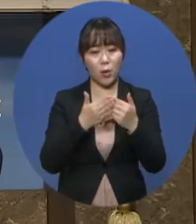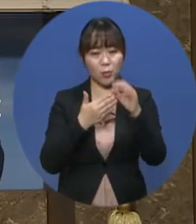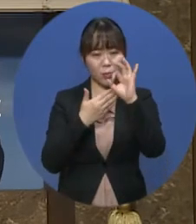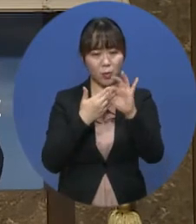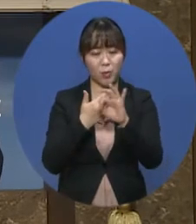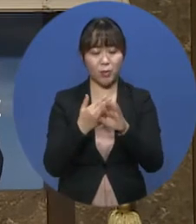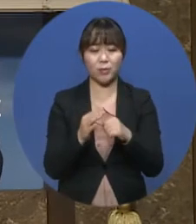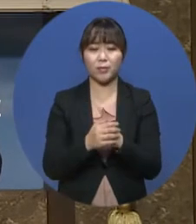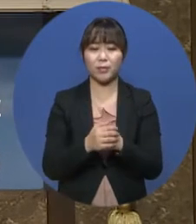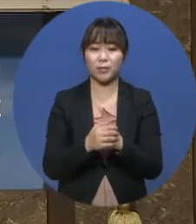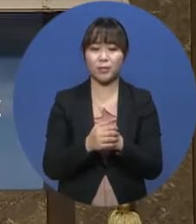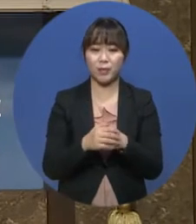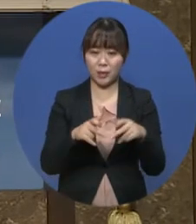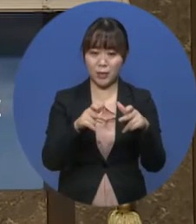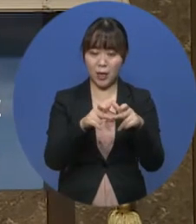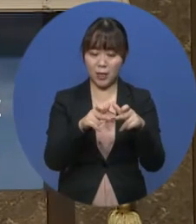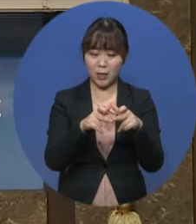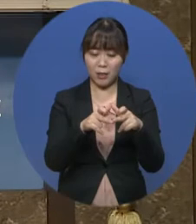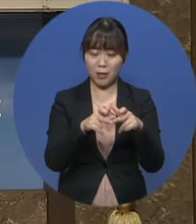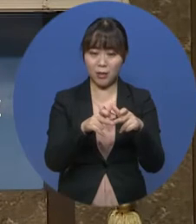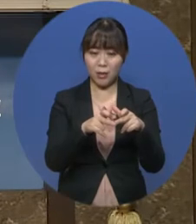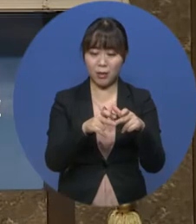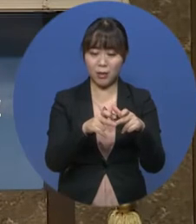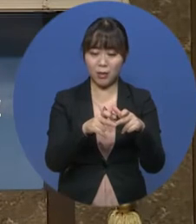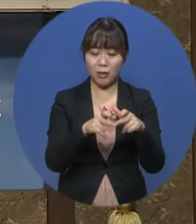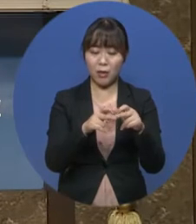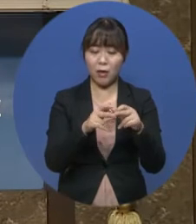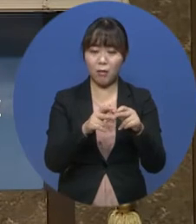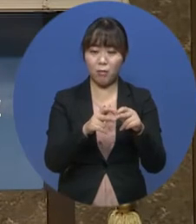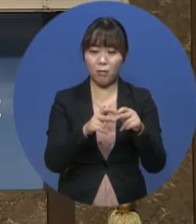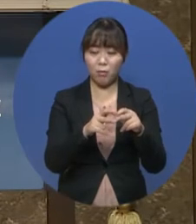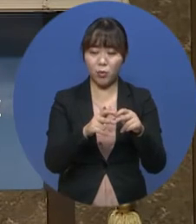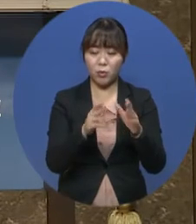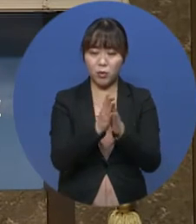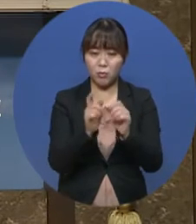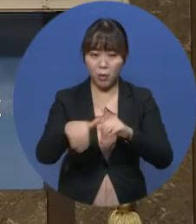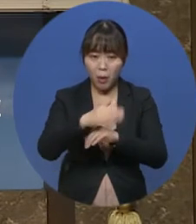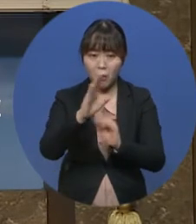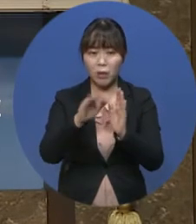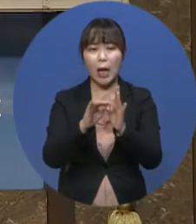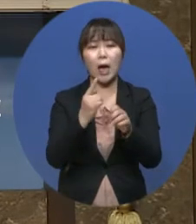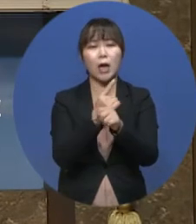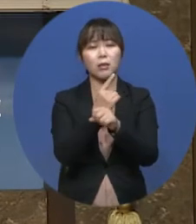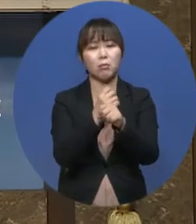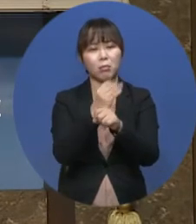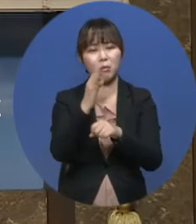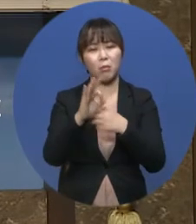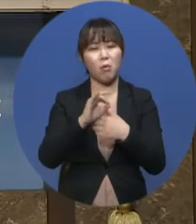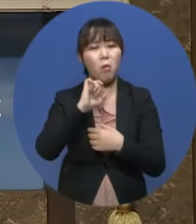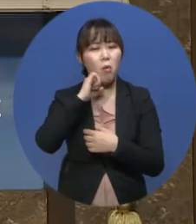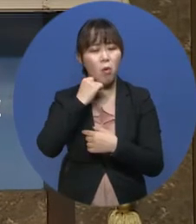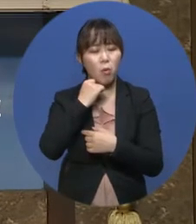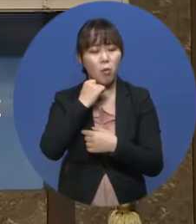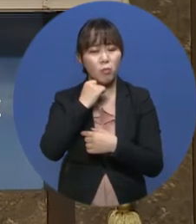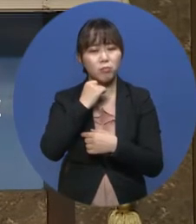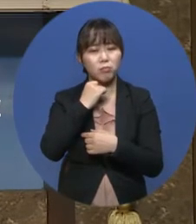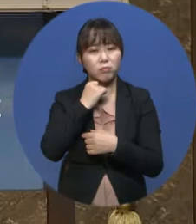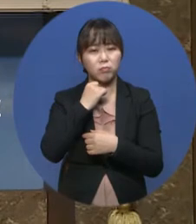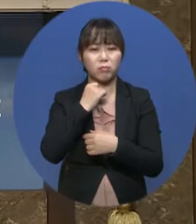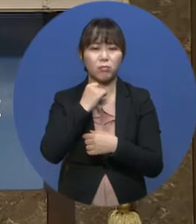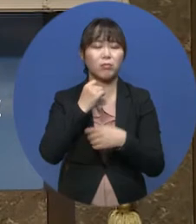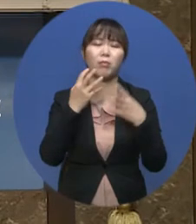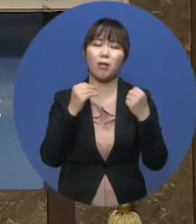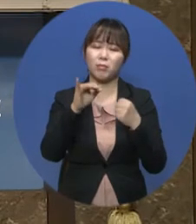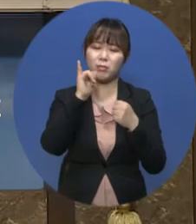어 장애인 분들이 이동 하시는데 1시간을 넘어가면 어려움을 겪어 하는 분들이 아주